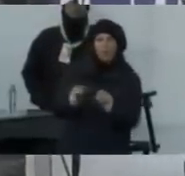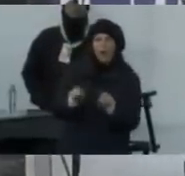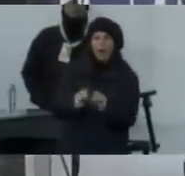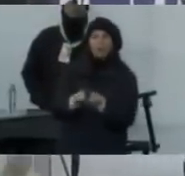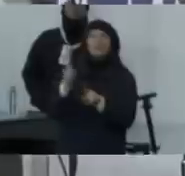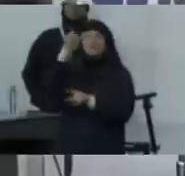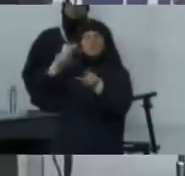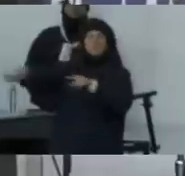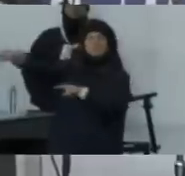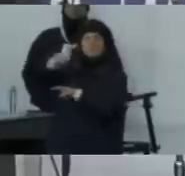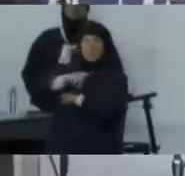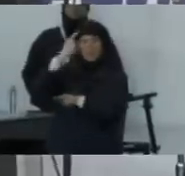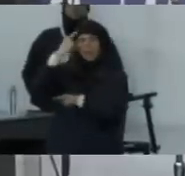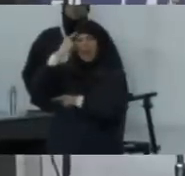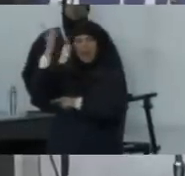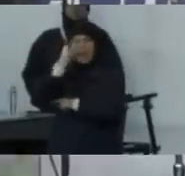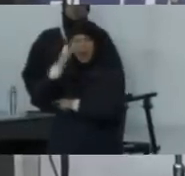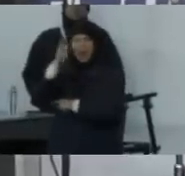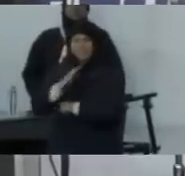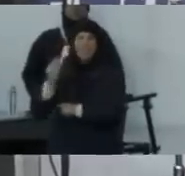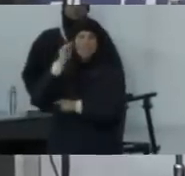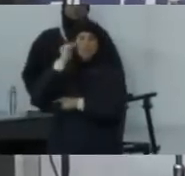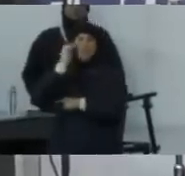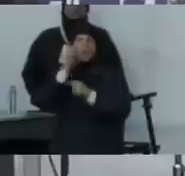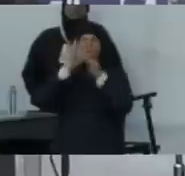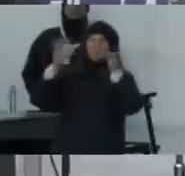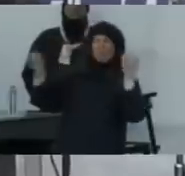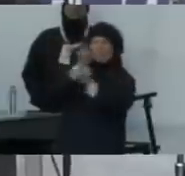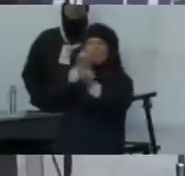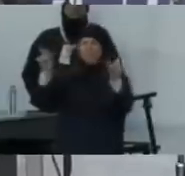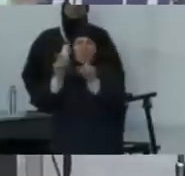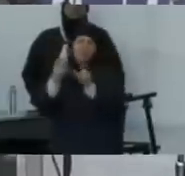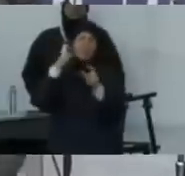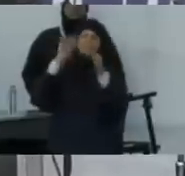imballati di mente, è la truffa semantica delle parole. Tu cambi